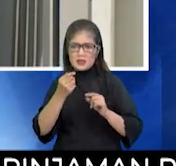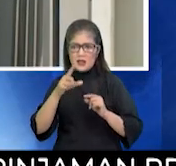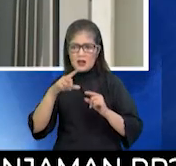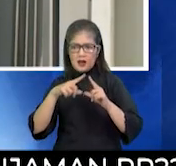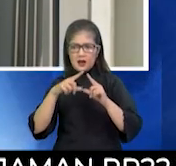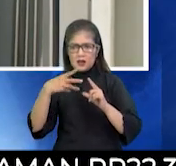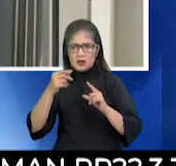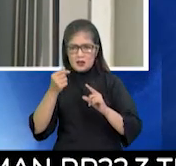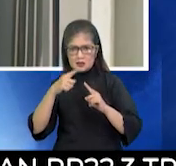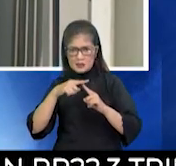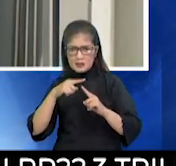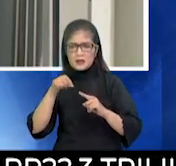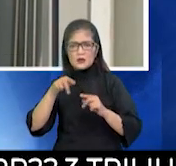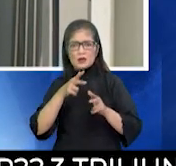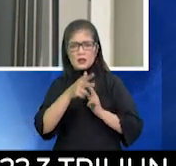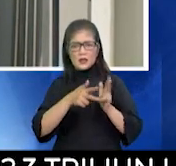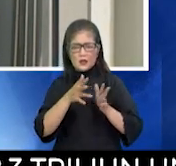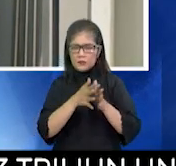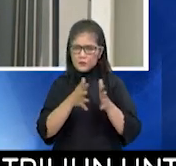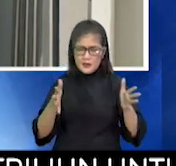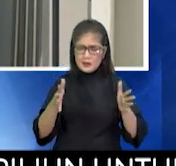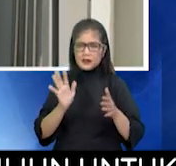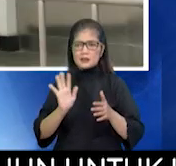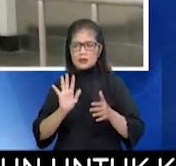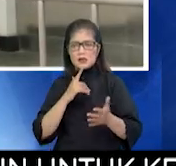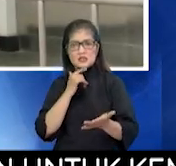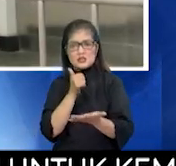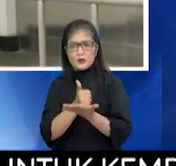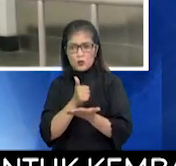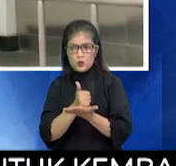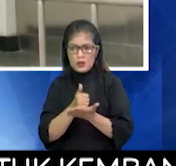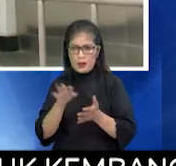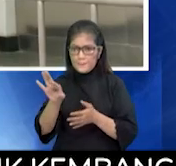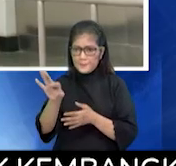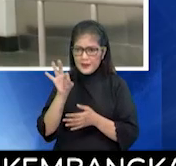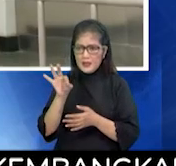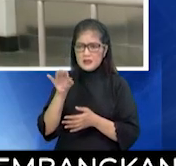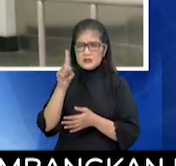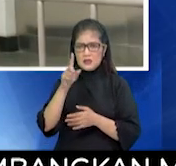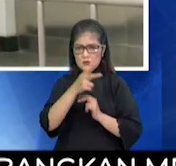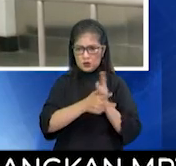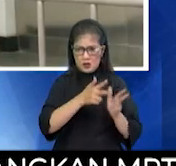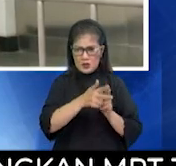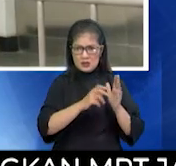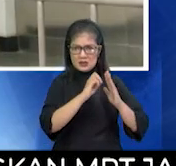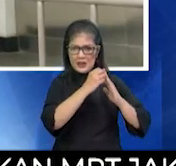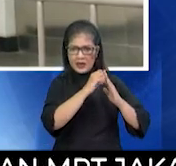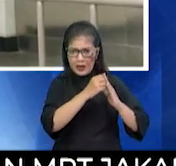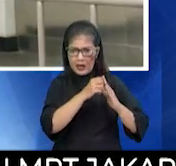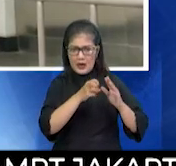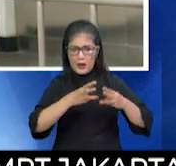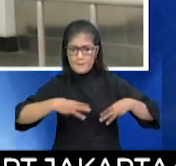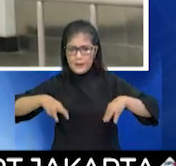tidak sebesar stasiun-stasiun yang lain. Karena sebenarnya ini adalah alternatif satu stasiun antara Jatinegara dengan